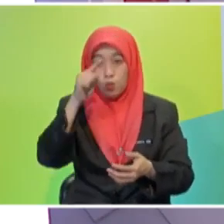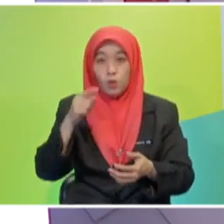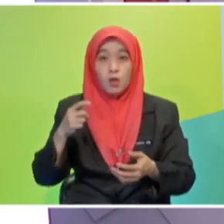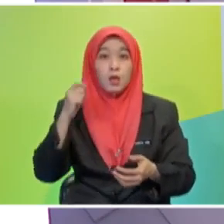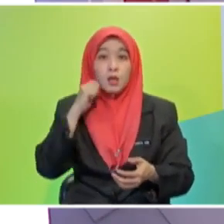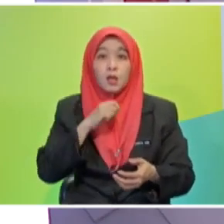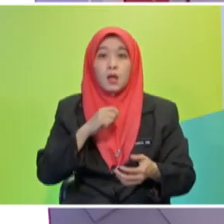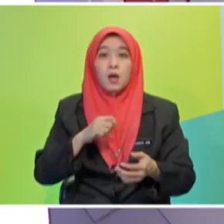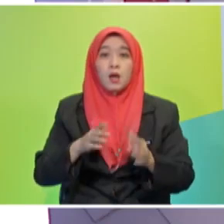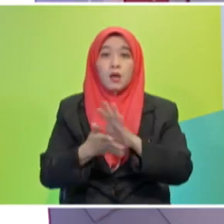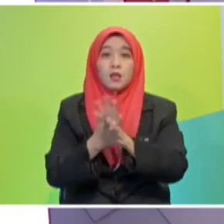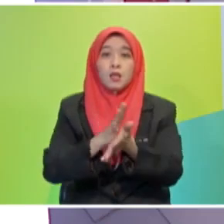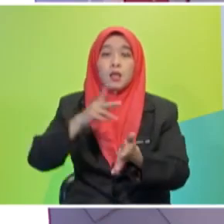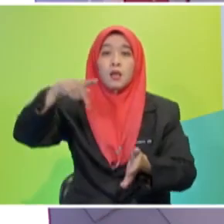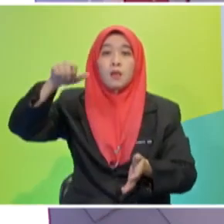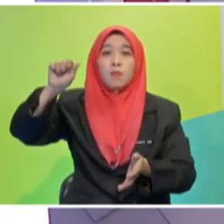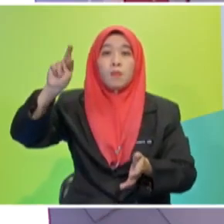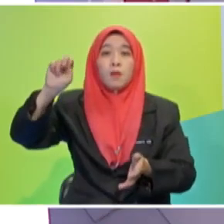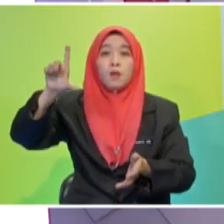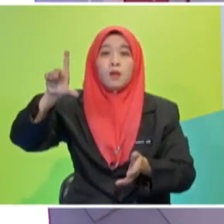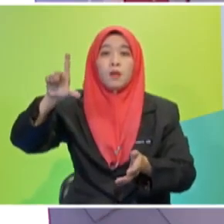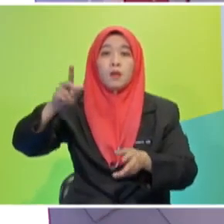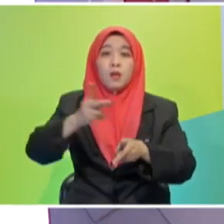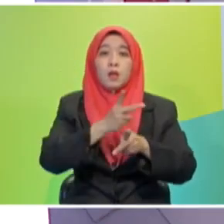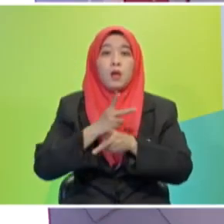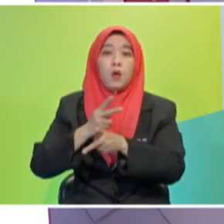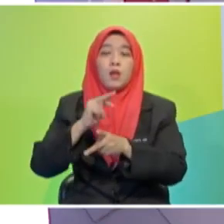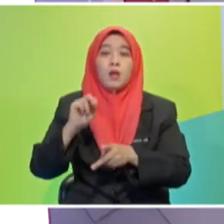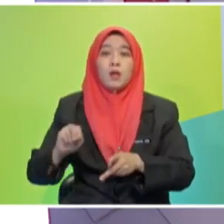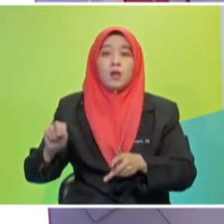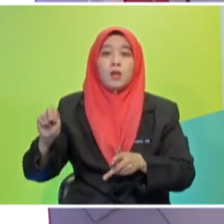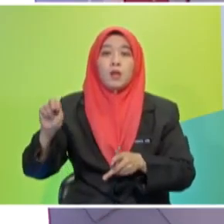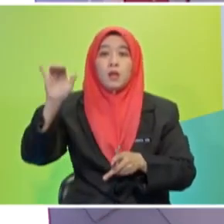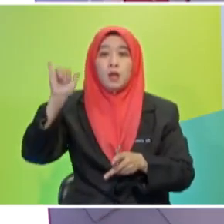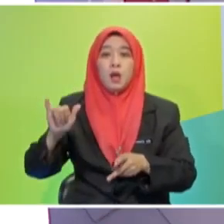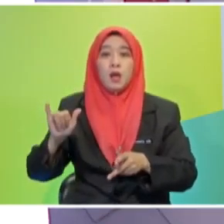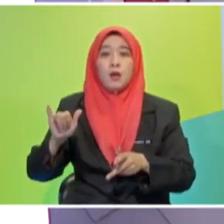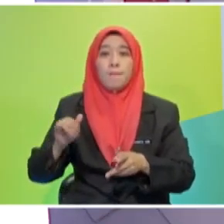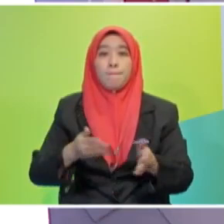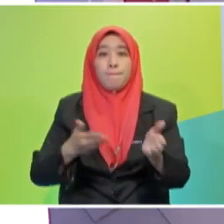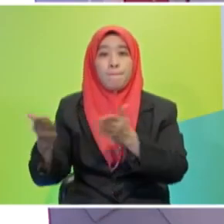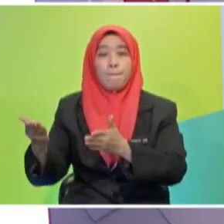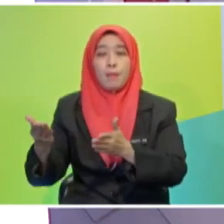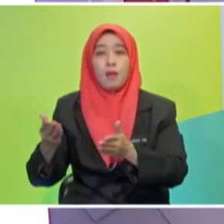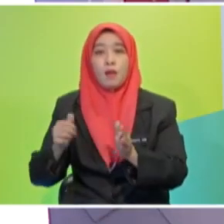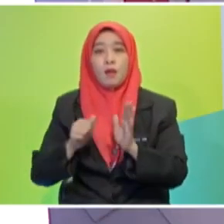itulah kita bagi arahan. Kita tak boleh macam ni. Mesin basuh, tolong keringkan pakaian.